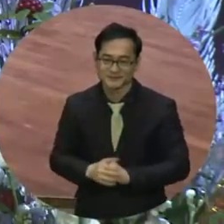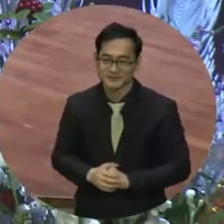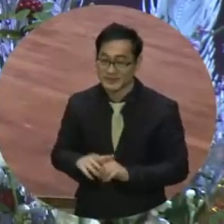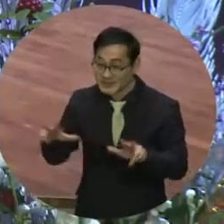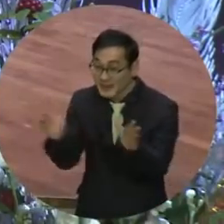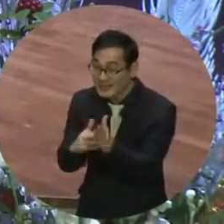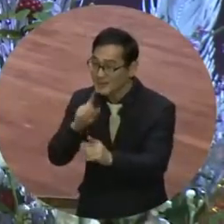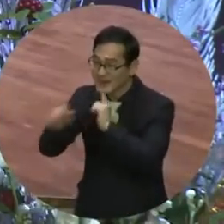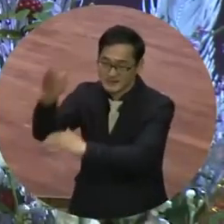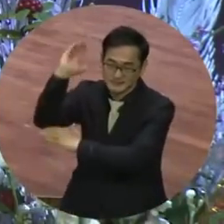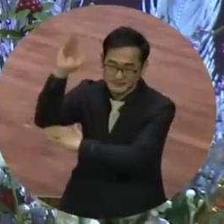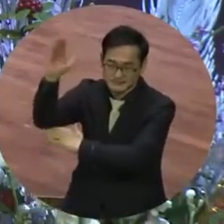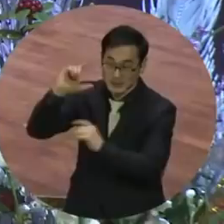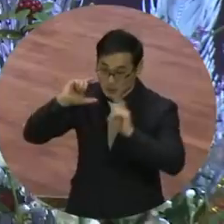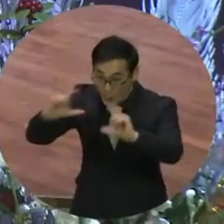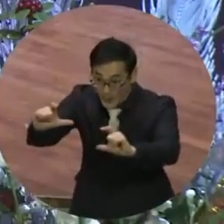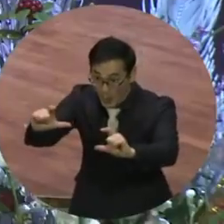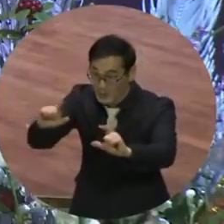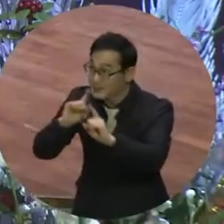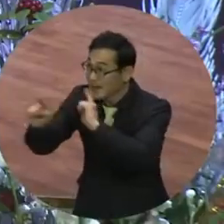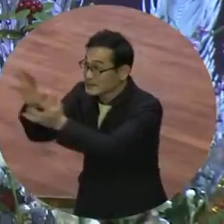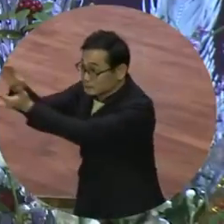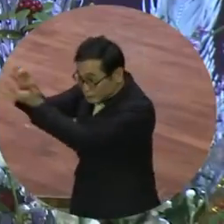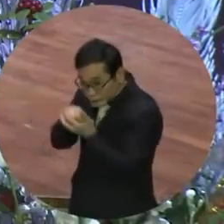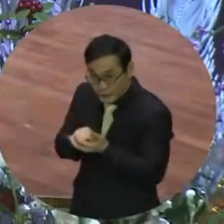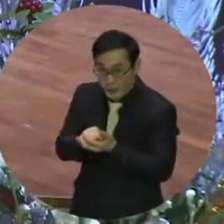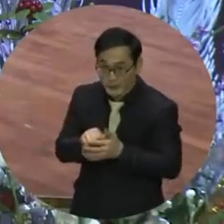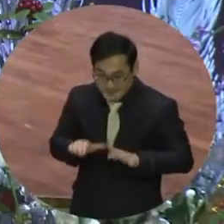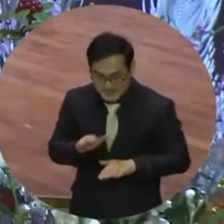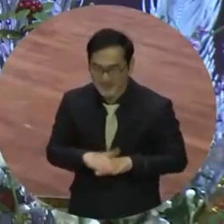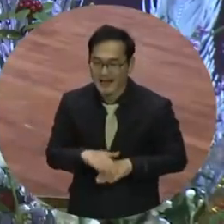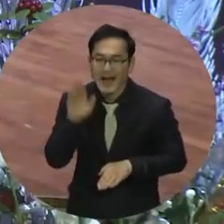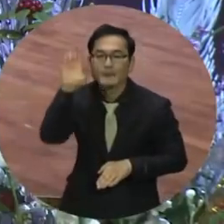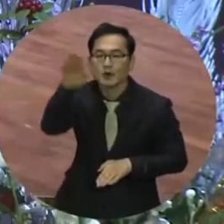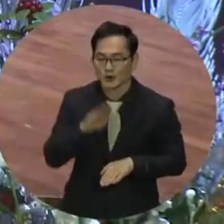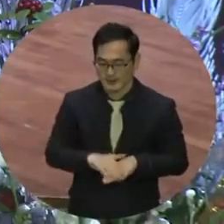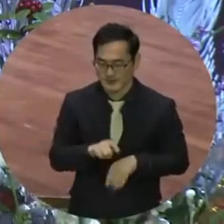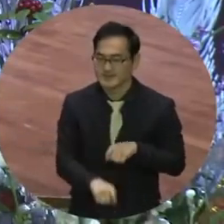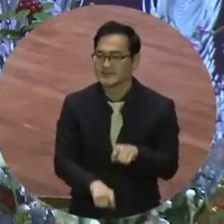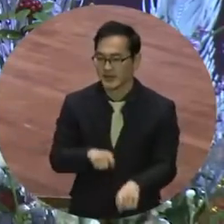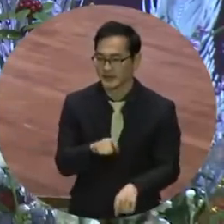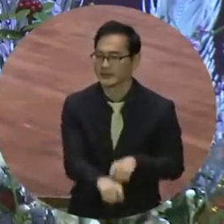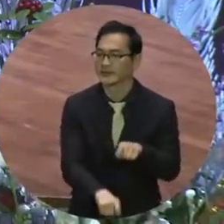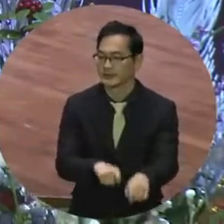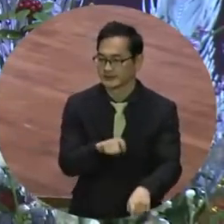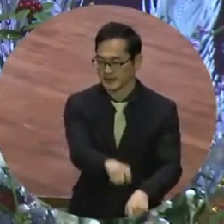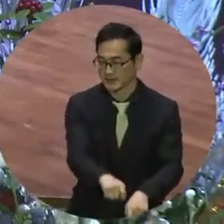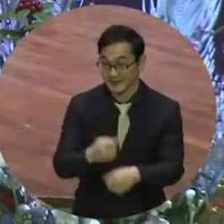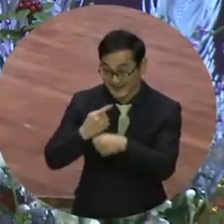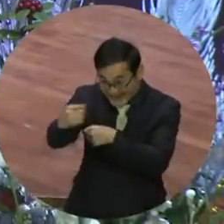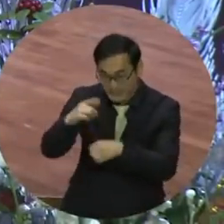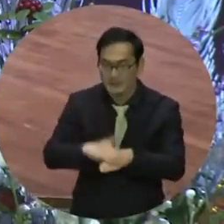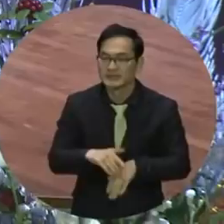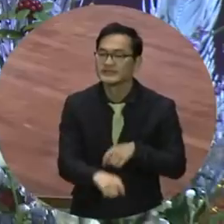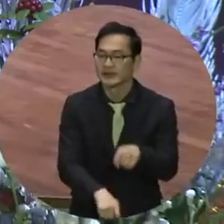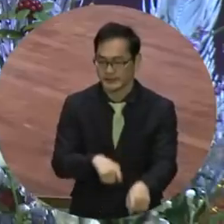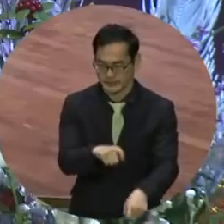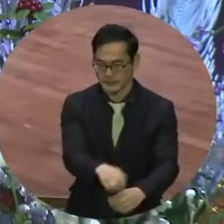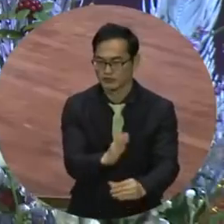붙잡고 이제는 구체적으로 이제 하나하나 하나하나 내 삶 속에 적용하면서 실현하자.